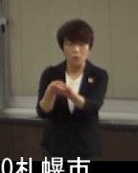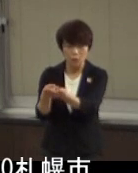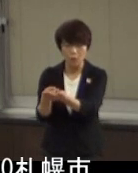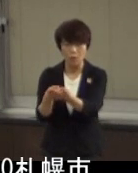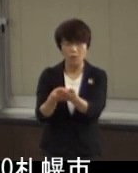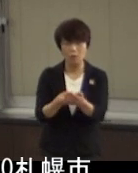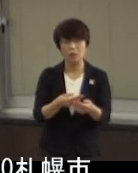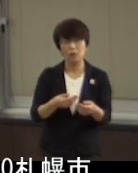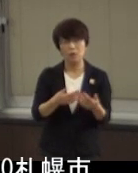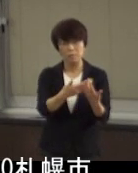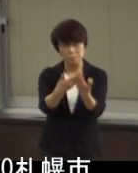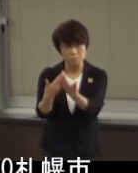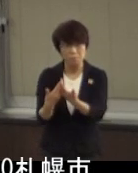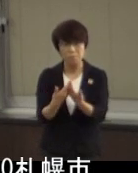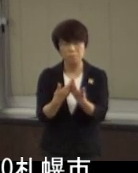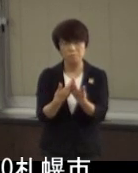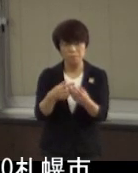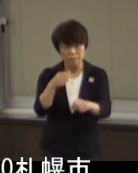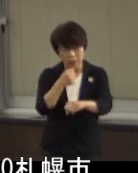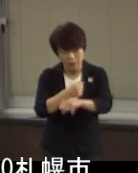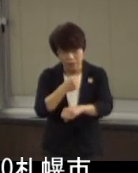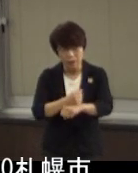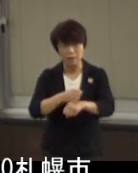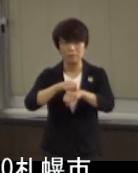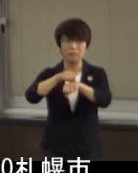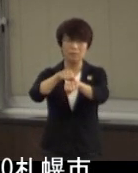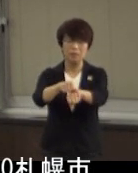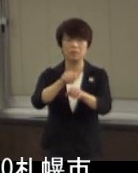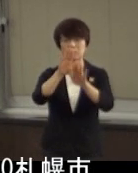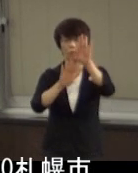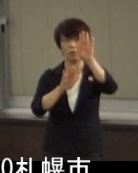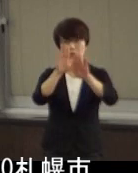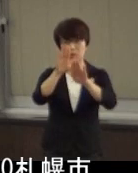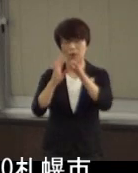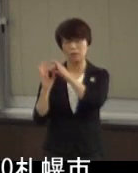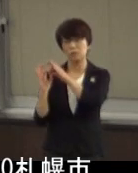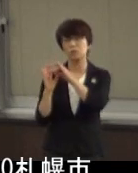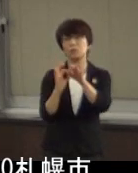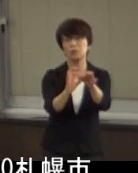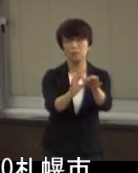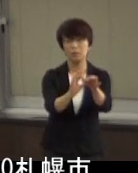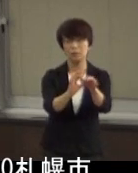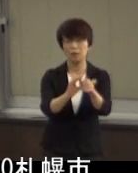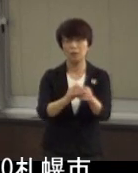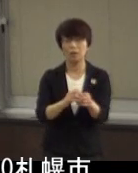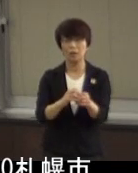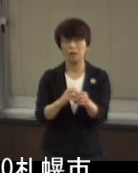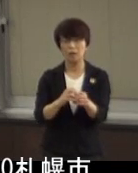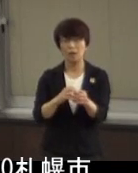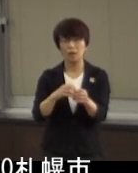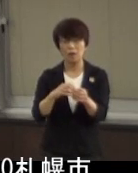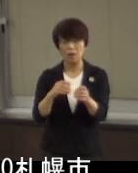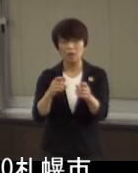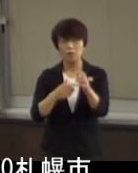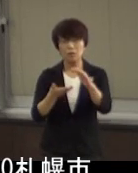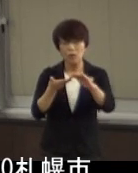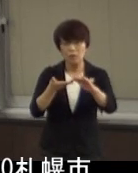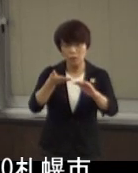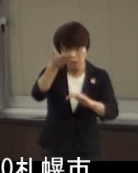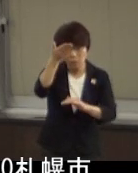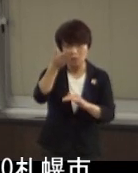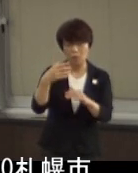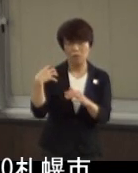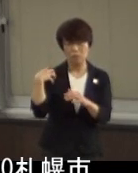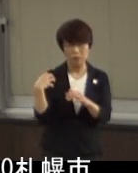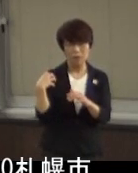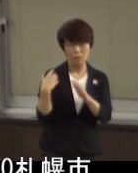状況というものが続いていることでありまして、これ以上の医療体制の負荷を抑えるため